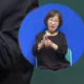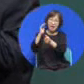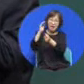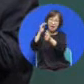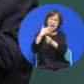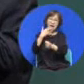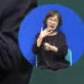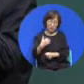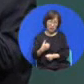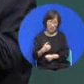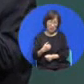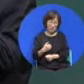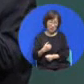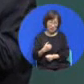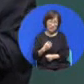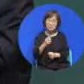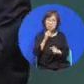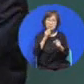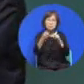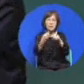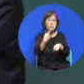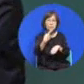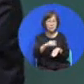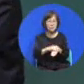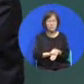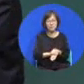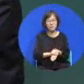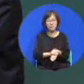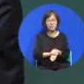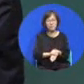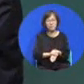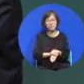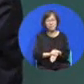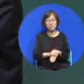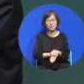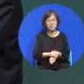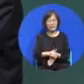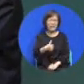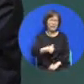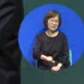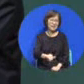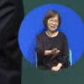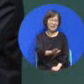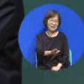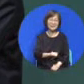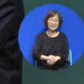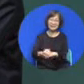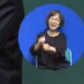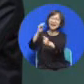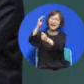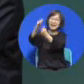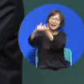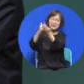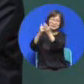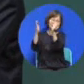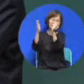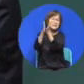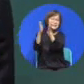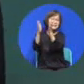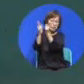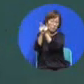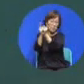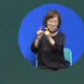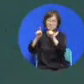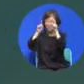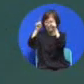그때 아브라함이 뭐라고 되었습니까? But at the time, what did Abraham say? 하나님께서 친히 준비하실 것이다. Abraham said,